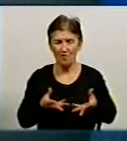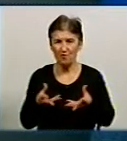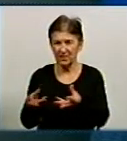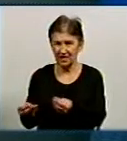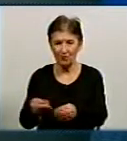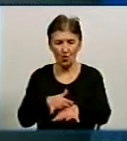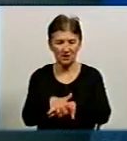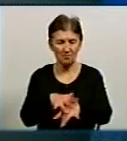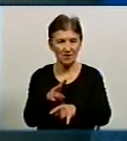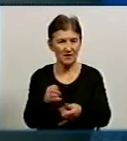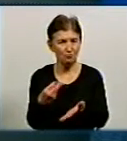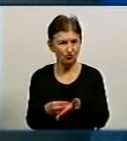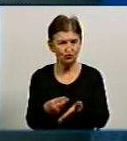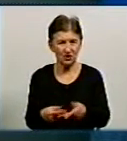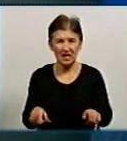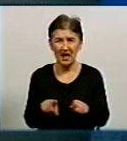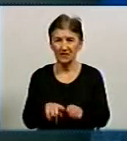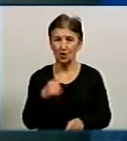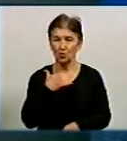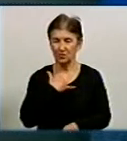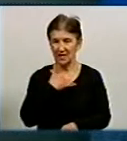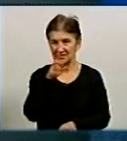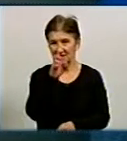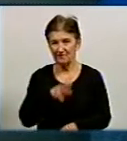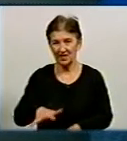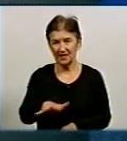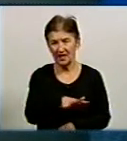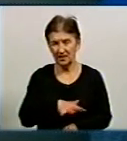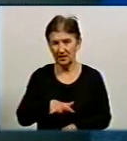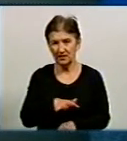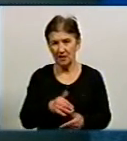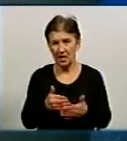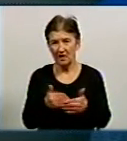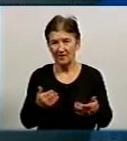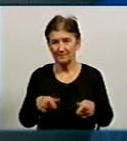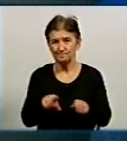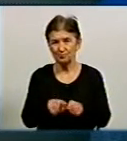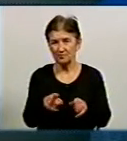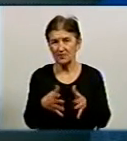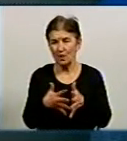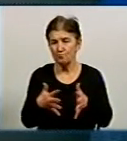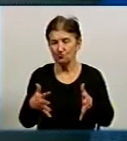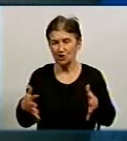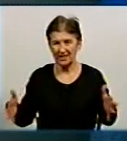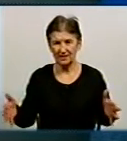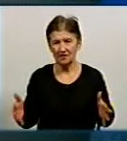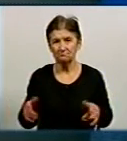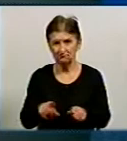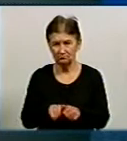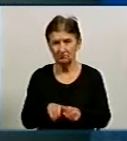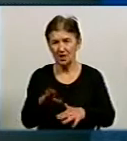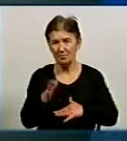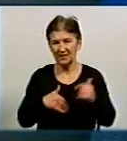бюджет, так і в нашій країні також все більш поширена така практика. Ну, а на мій